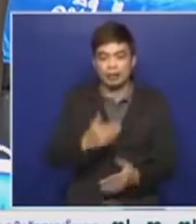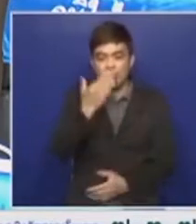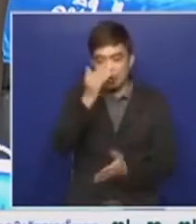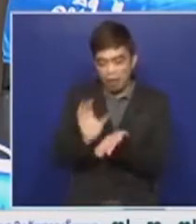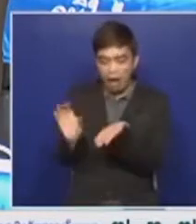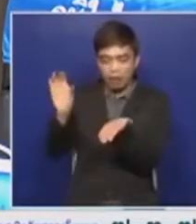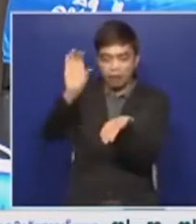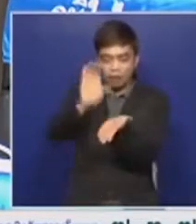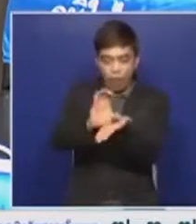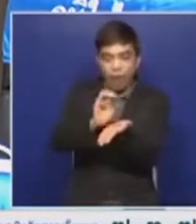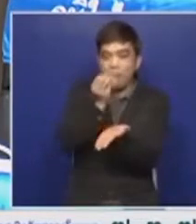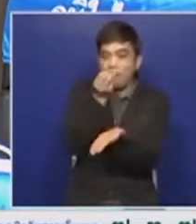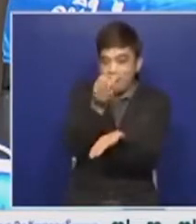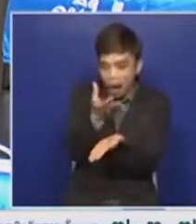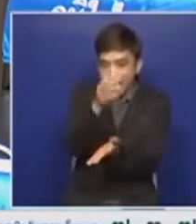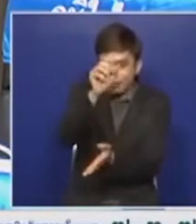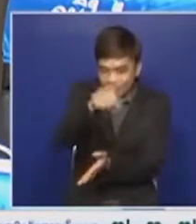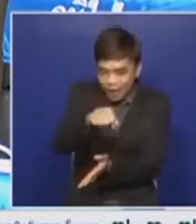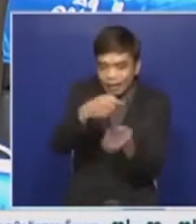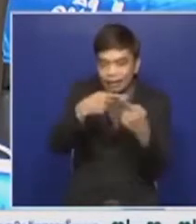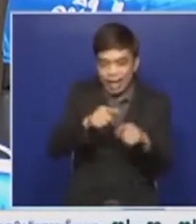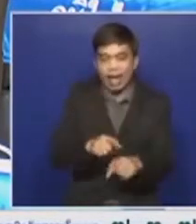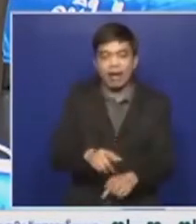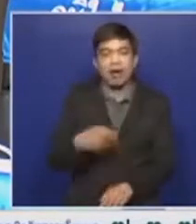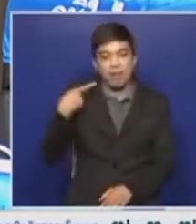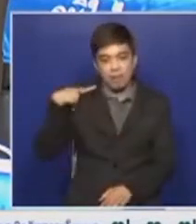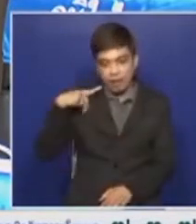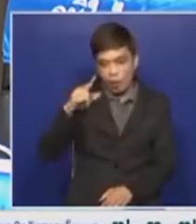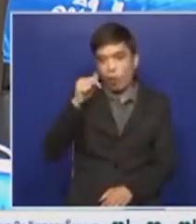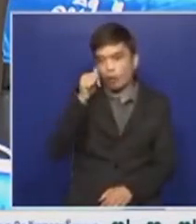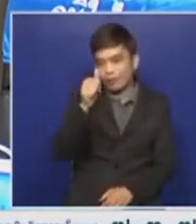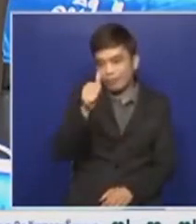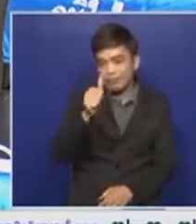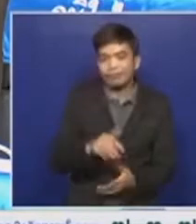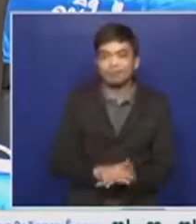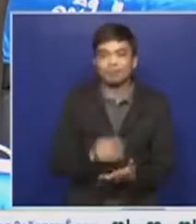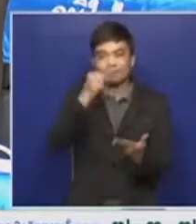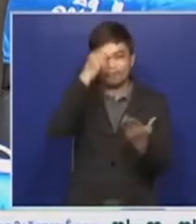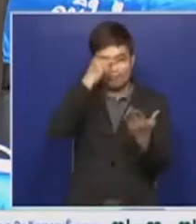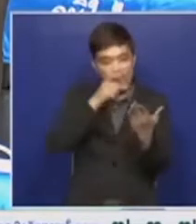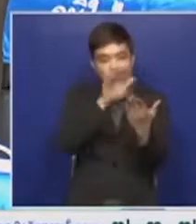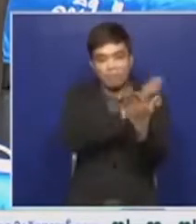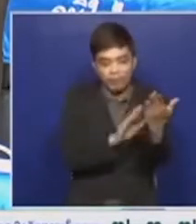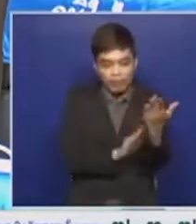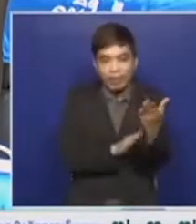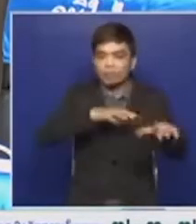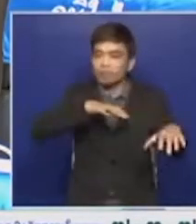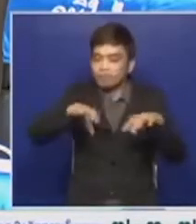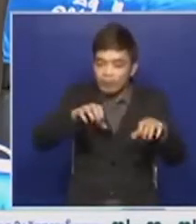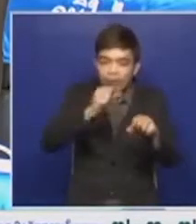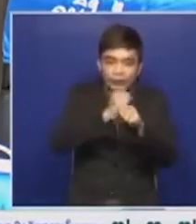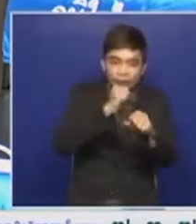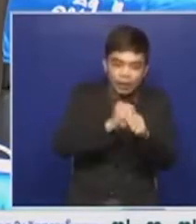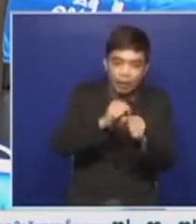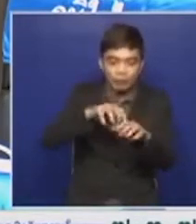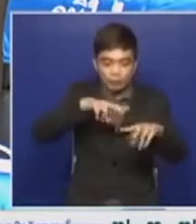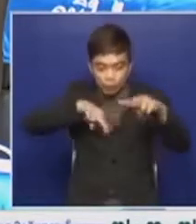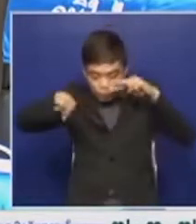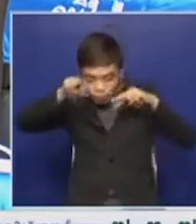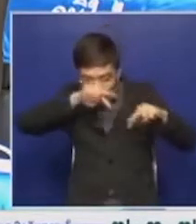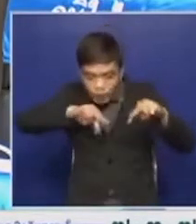แต่ผมคิดว่ามันคุ้มครับและประเทศก็น่าจะสามารถจัดการบริหาร